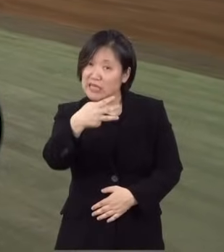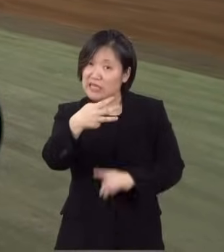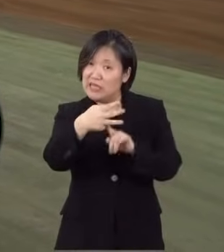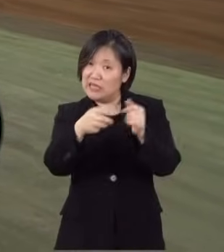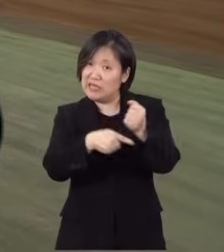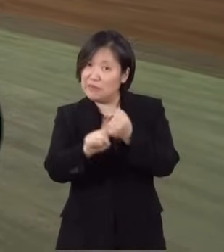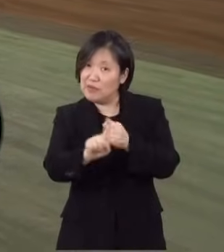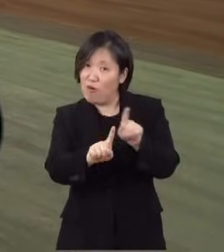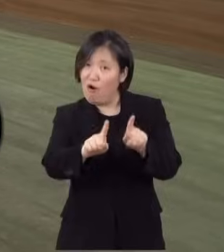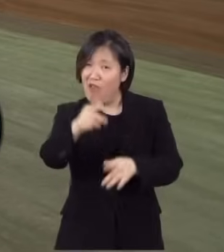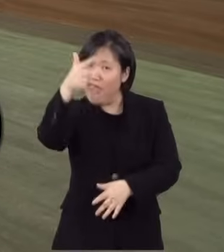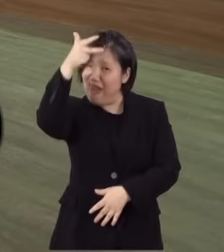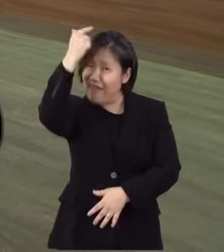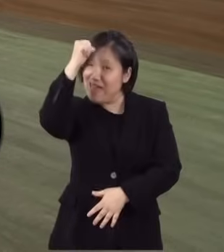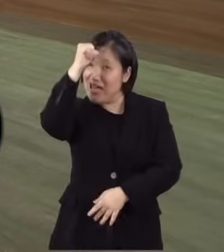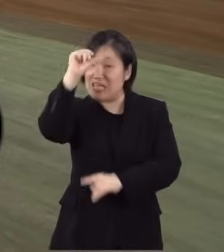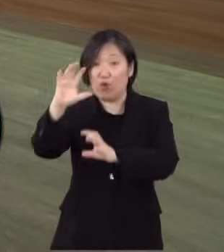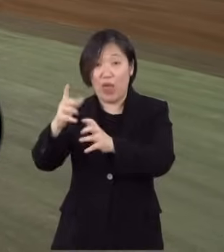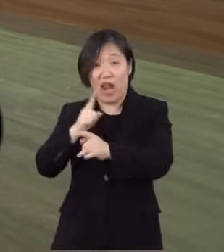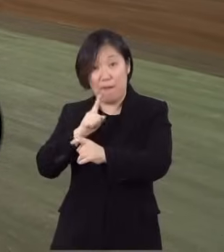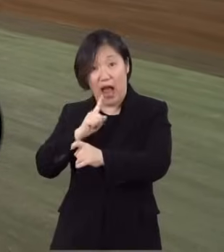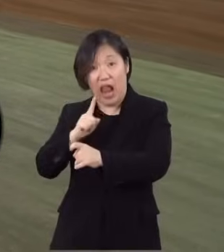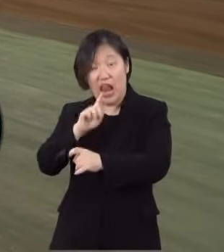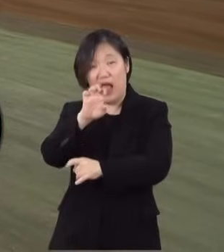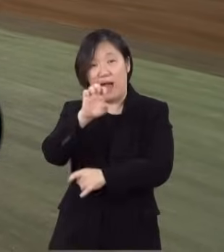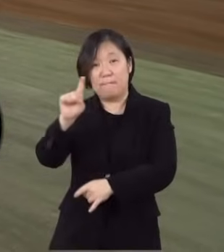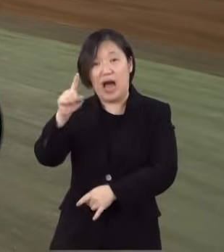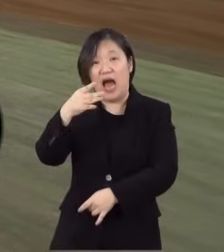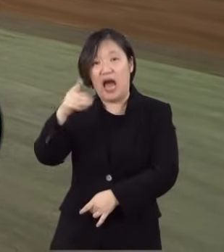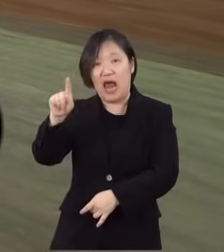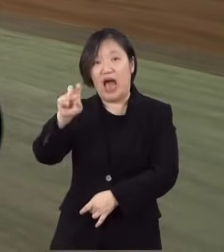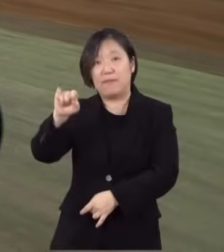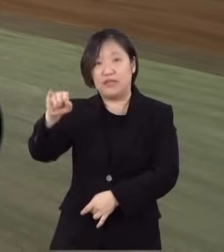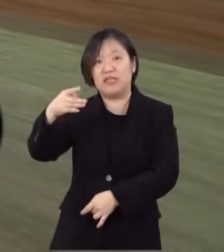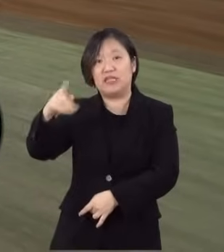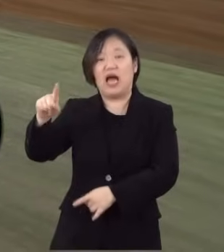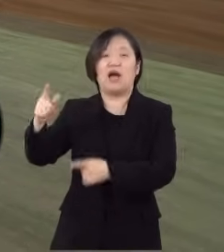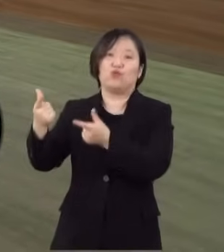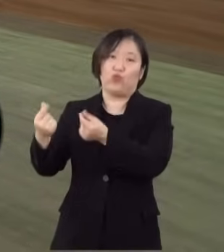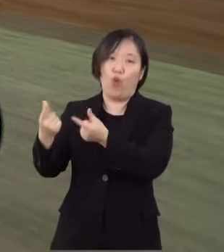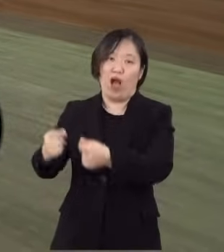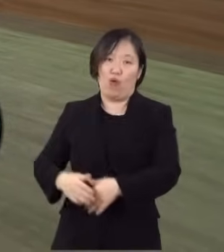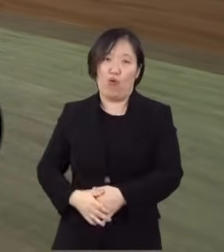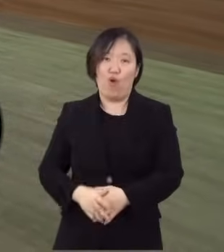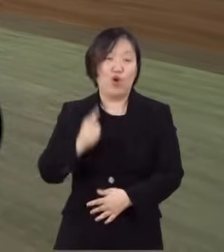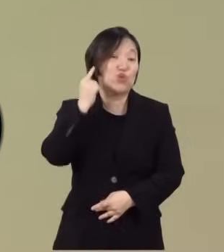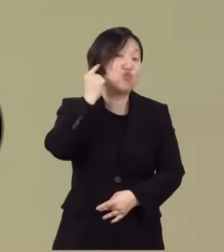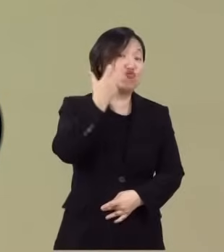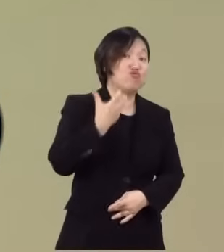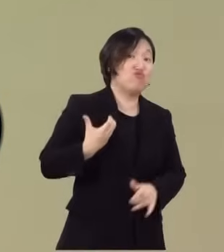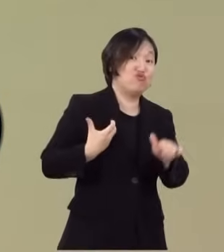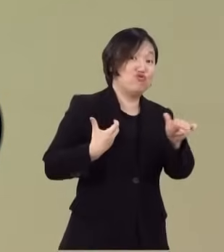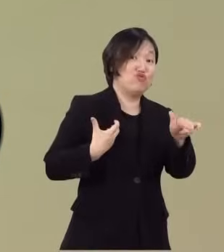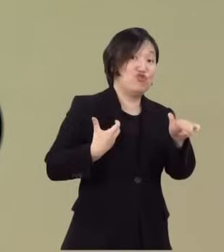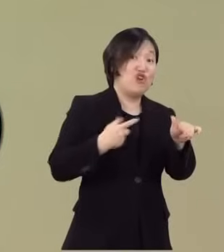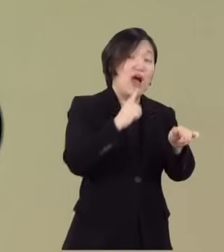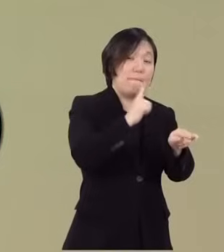산스크리트어로 파라미타 부르고 파라미터를 한자로 표기하면